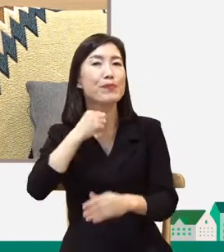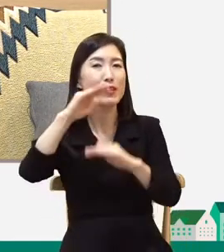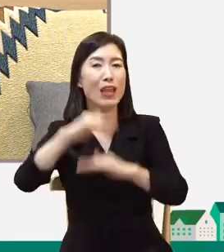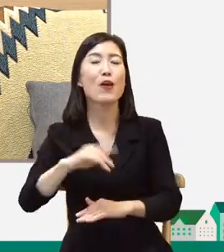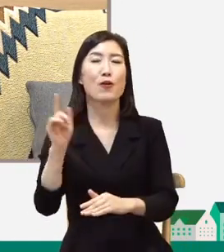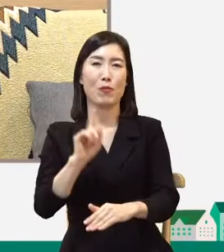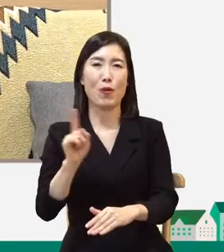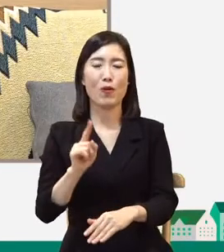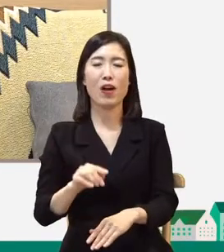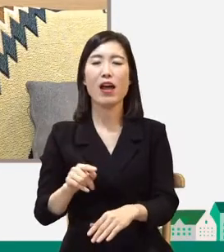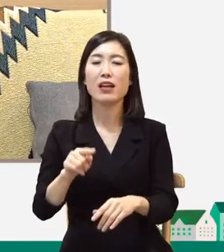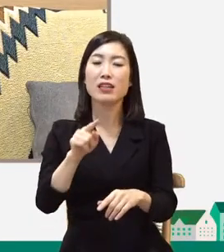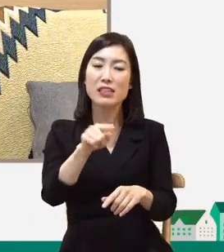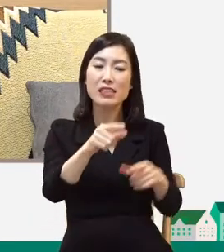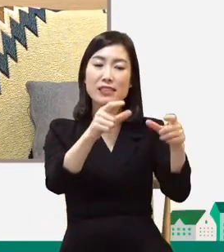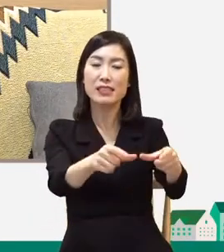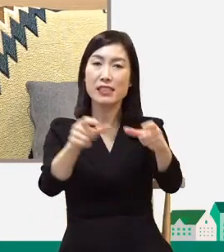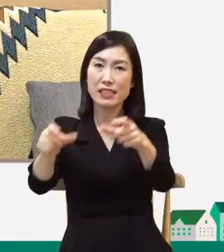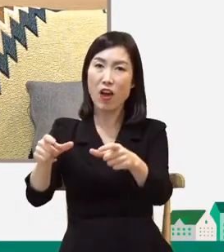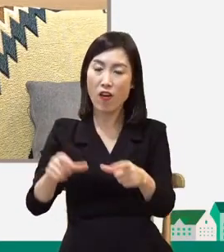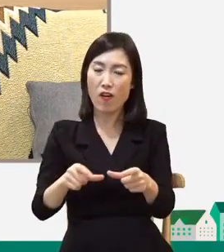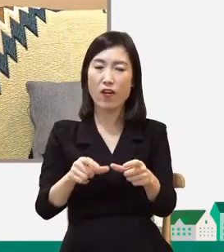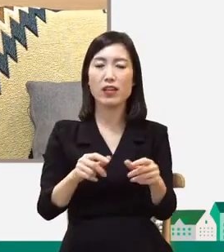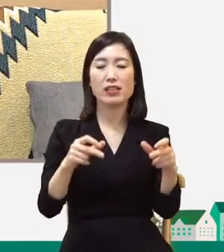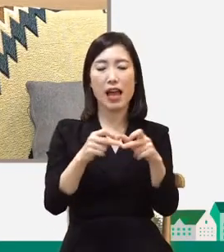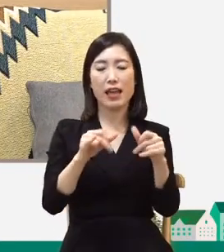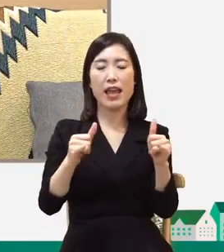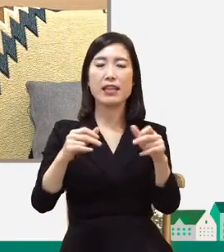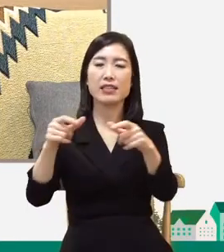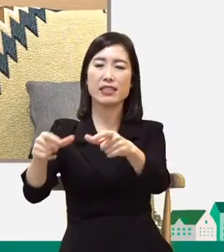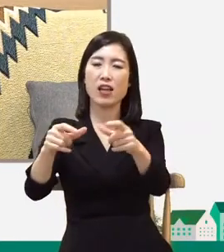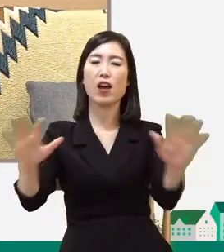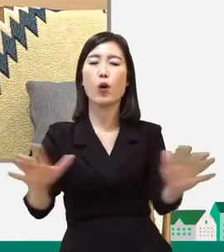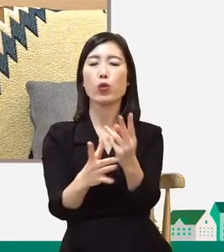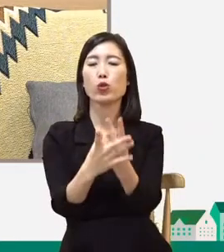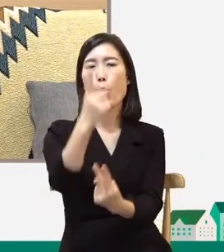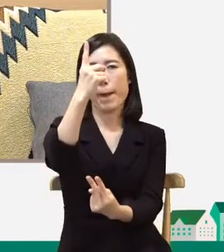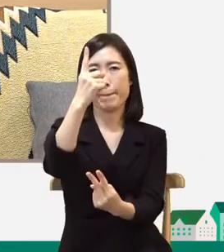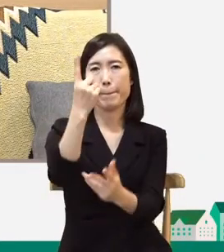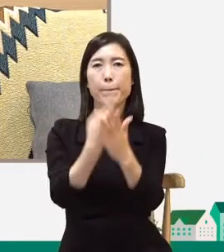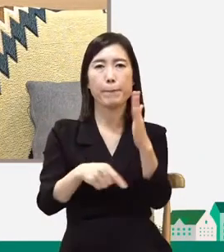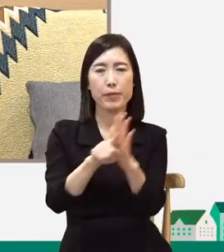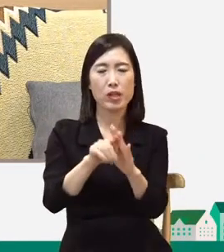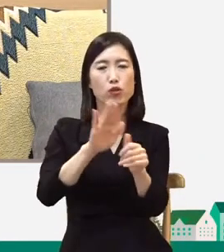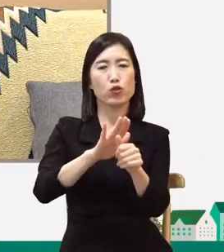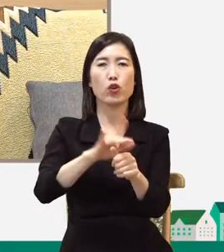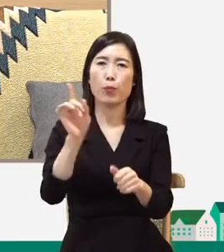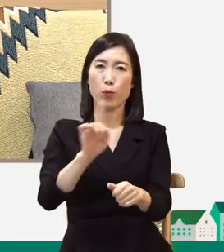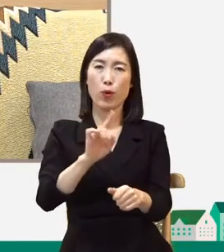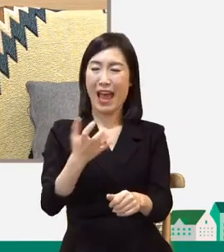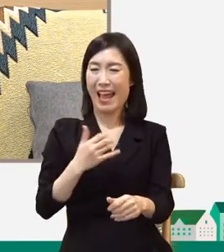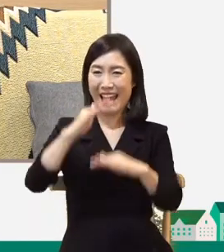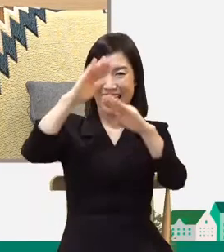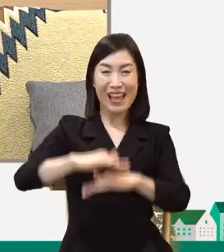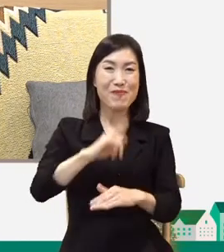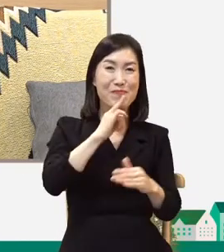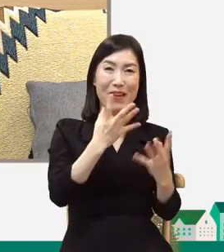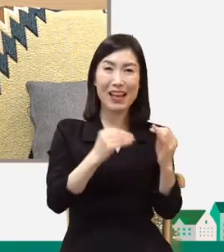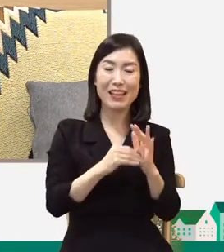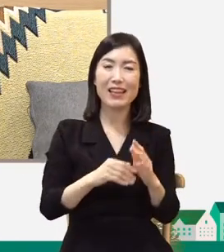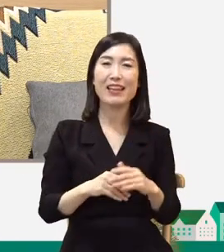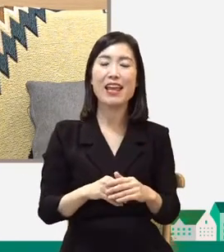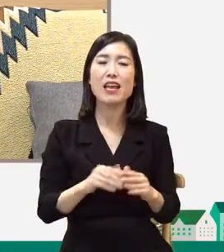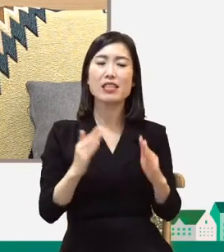먼저 그 지역사회 통합을 위해서 아까 우리가 많은 얘기를 했잖아요. 지원주택이라는 게 지역사회 통합을 위한 굉장히